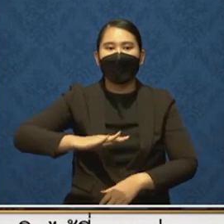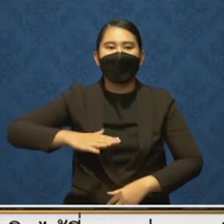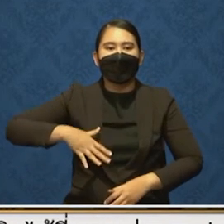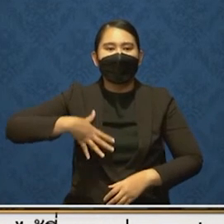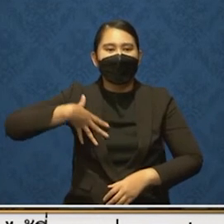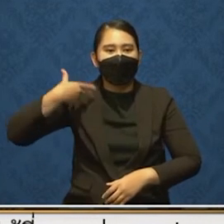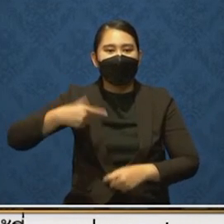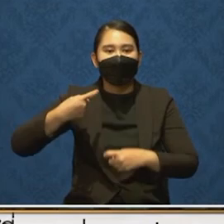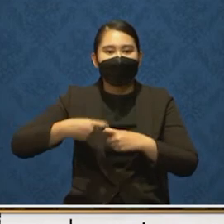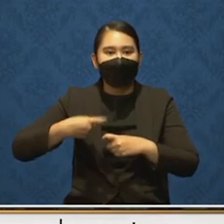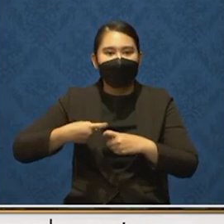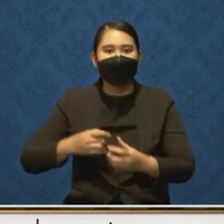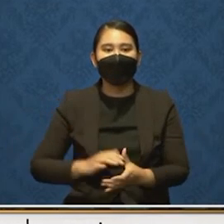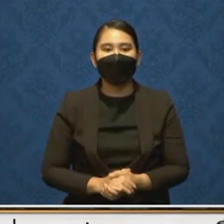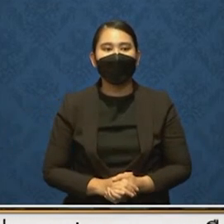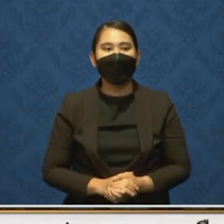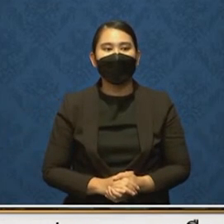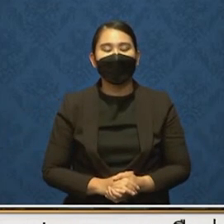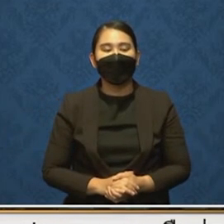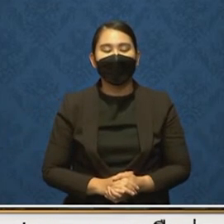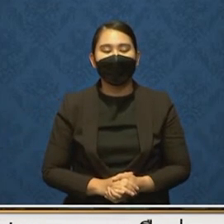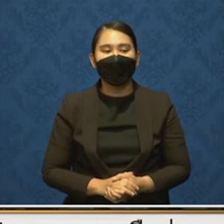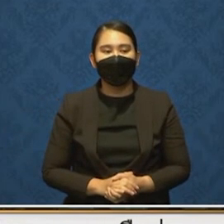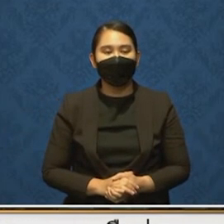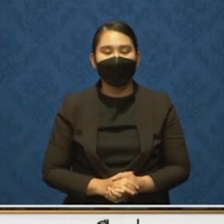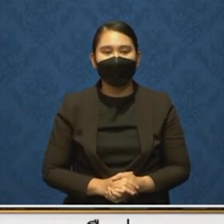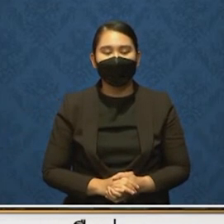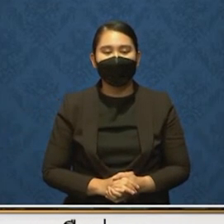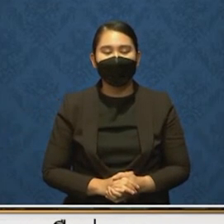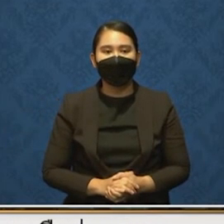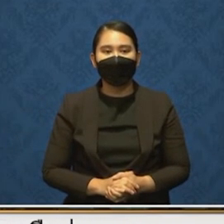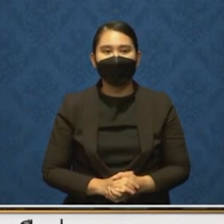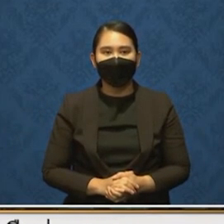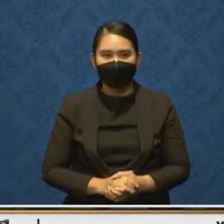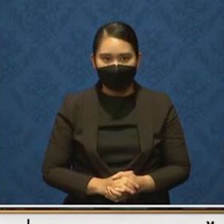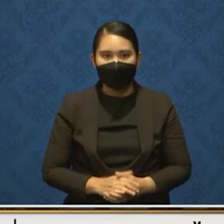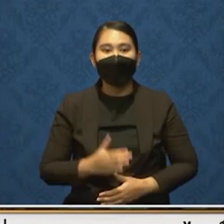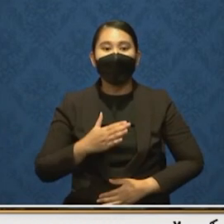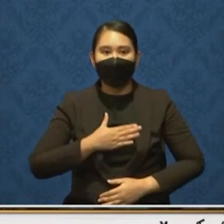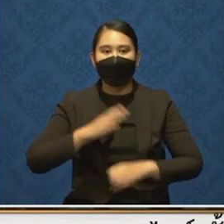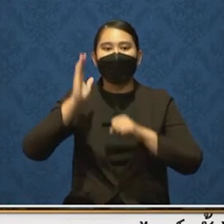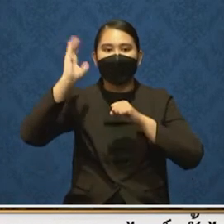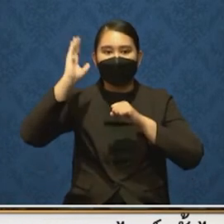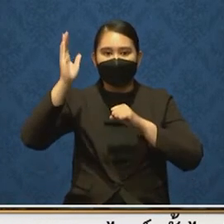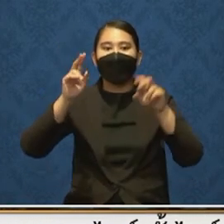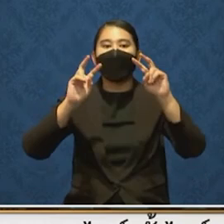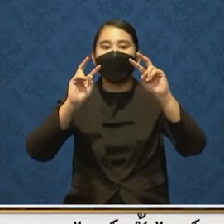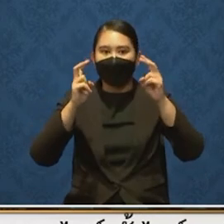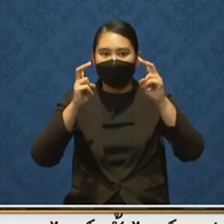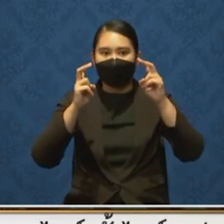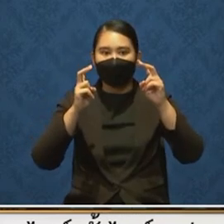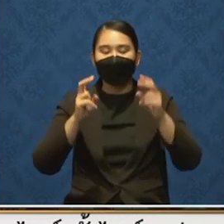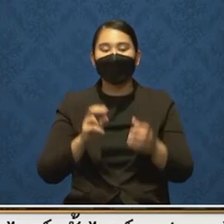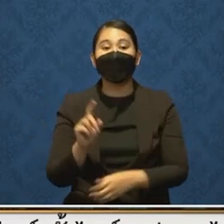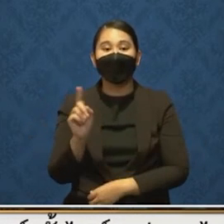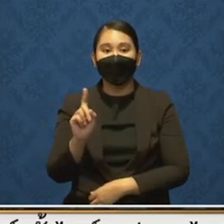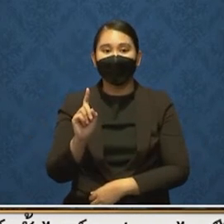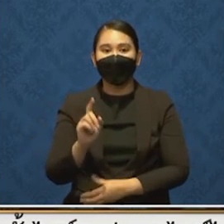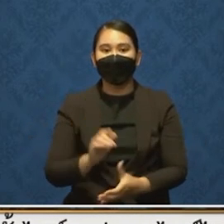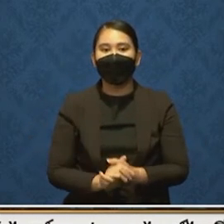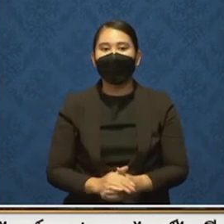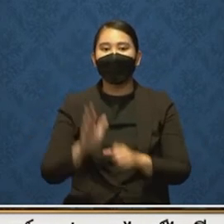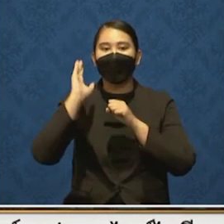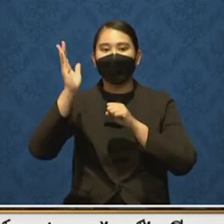ชนโยมีกรอบในการอภิบาย TP sortผมจะวิพายผ Within